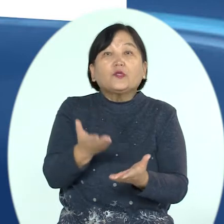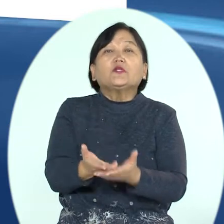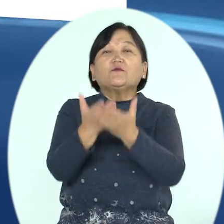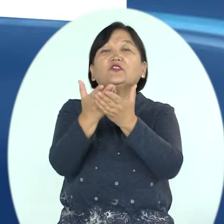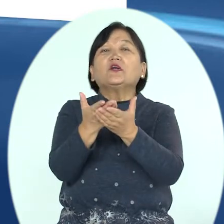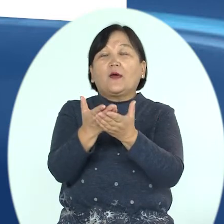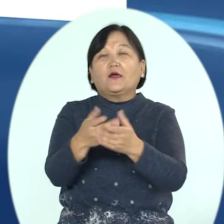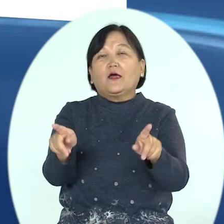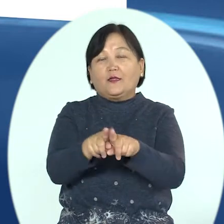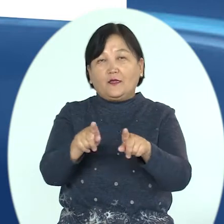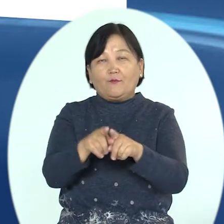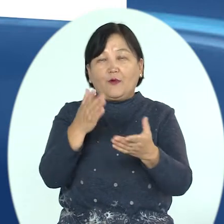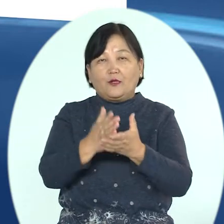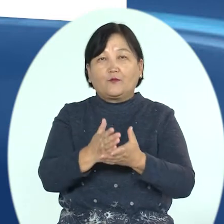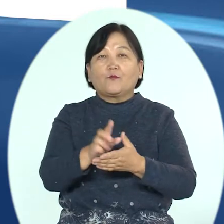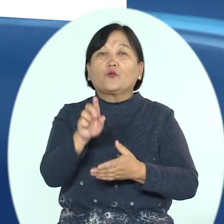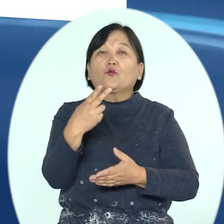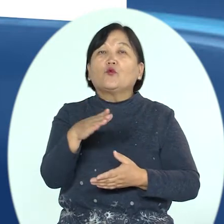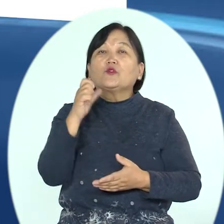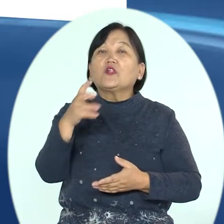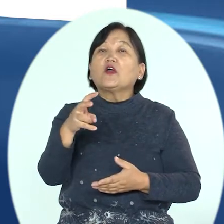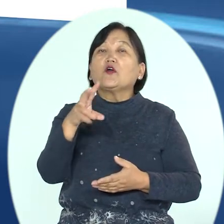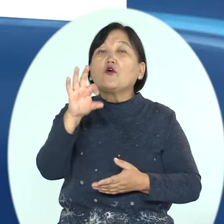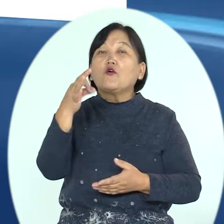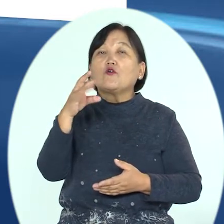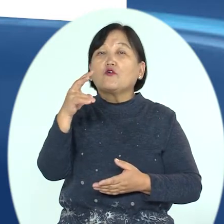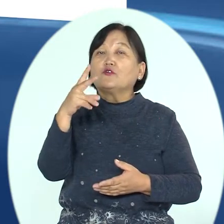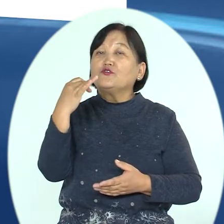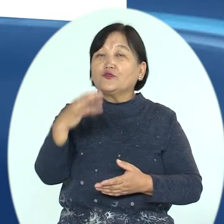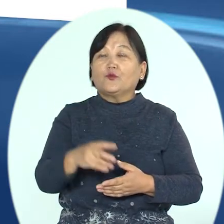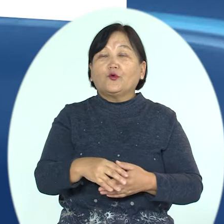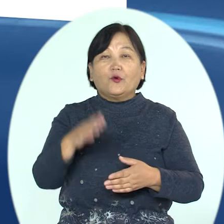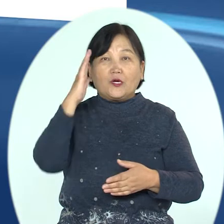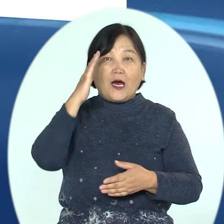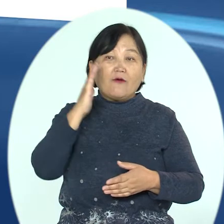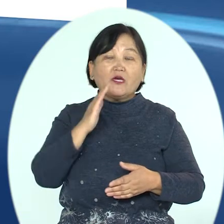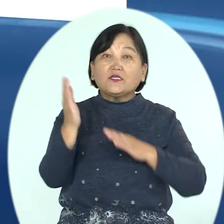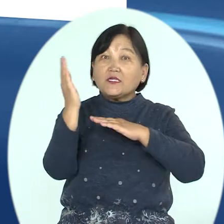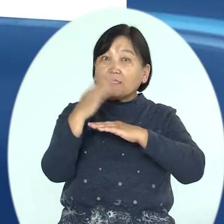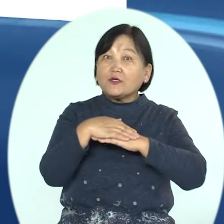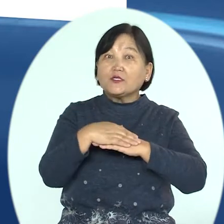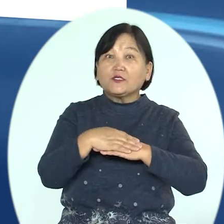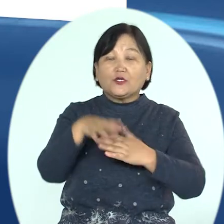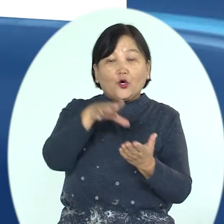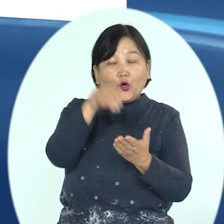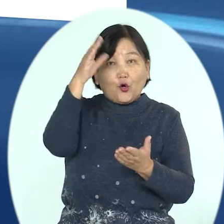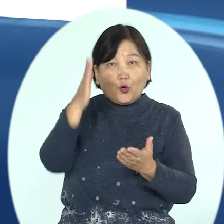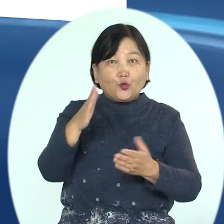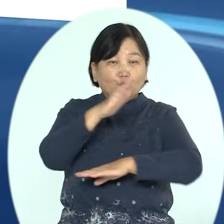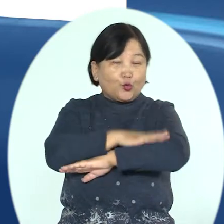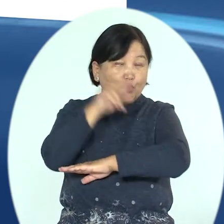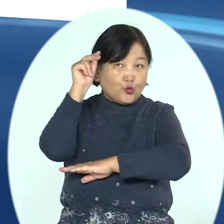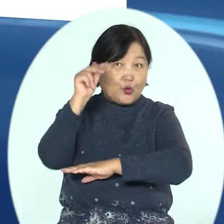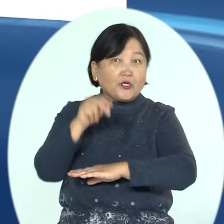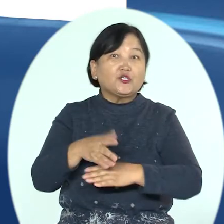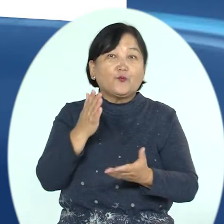бол бүтэн өнчин суралцагч. Бүтэн өнчин суралцагч нь бол энэ бакалаврын зэргийн суралцагч байх хэрэгтэй гэж байна. За ингээд